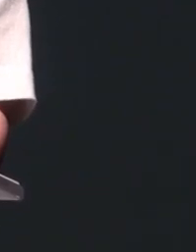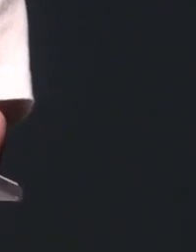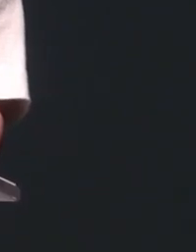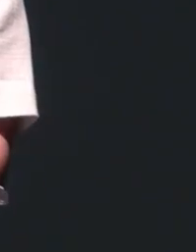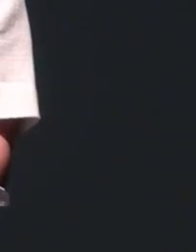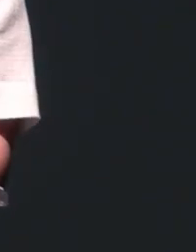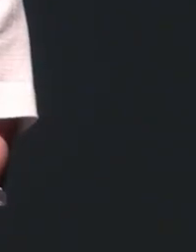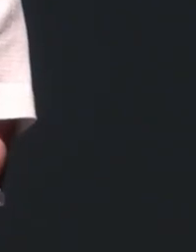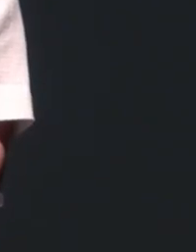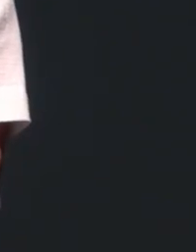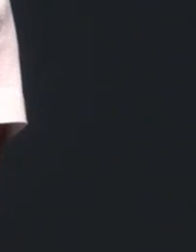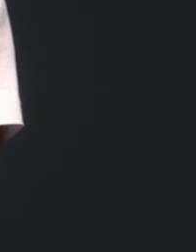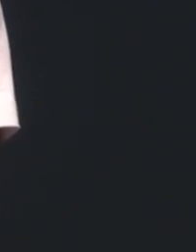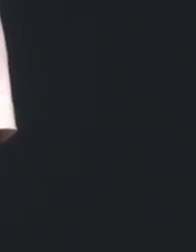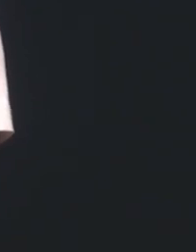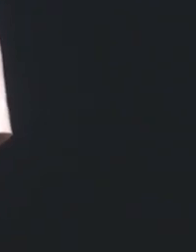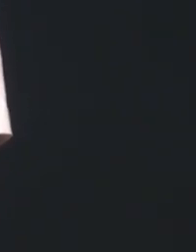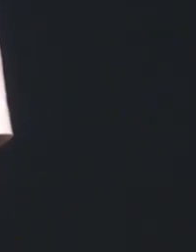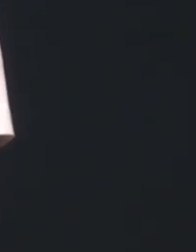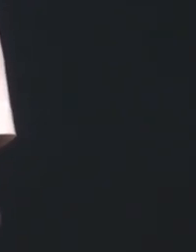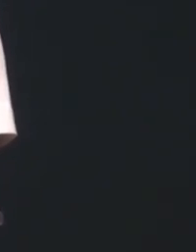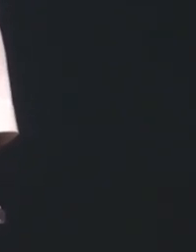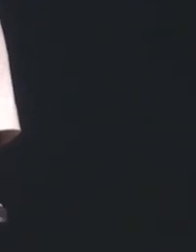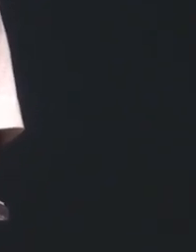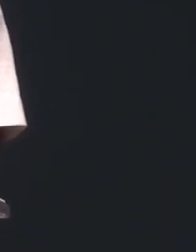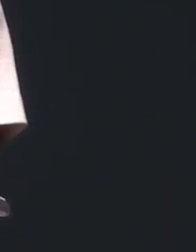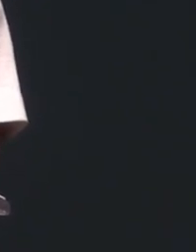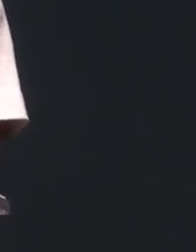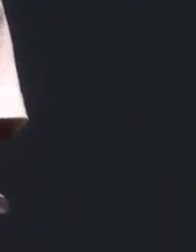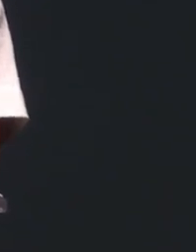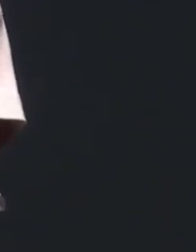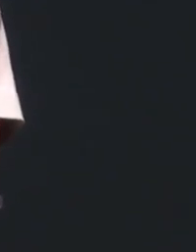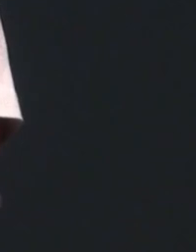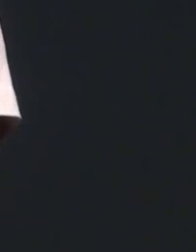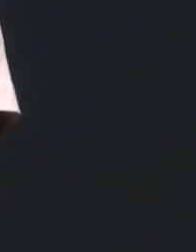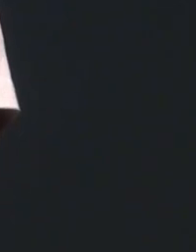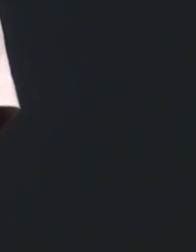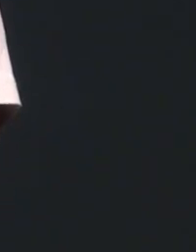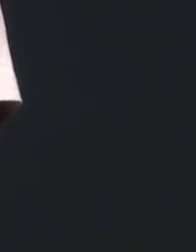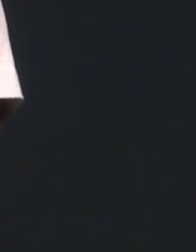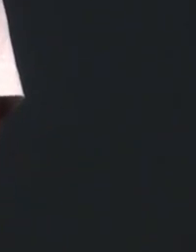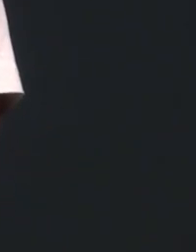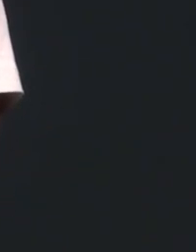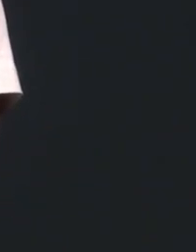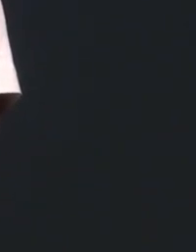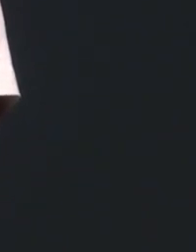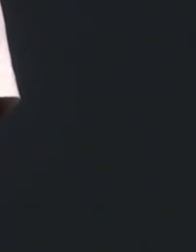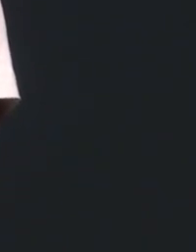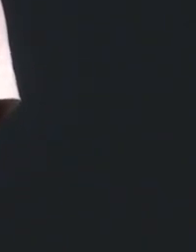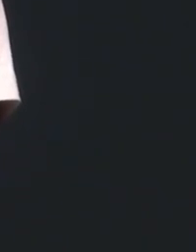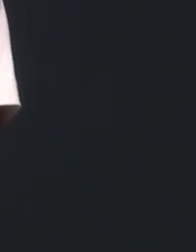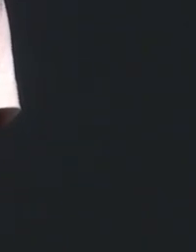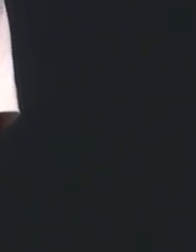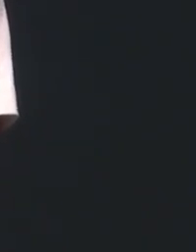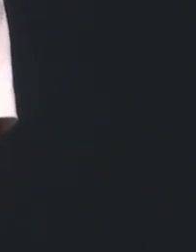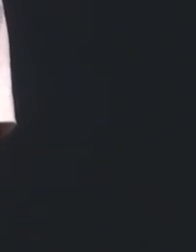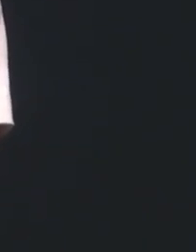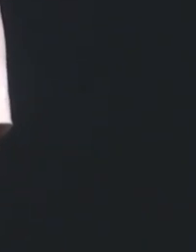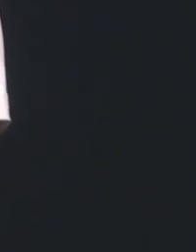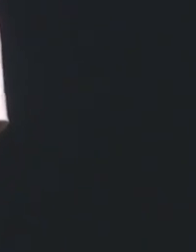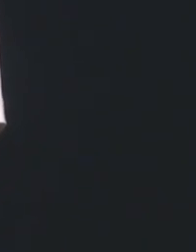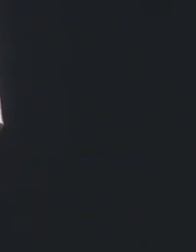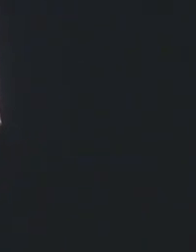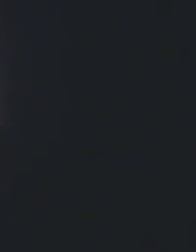날입니다. 새로운 패러다임의 전환을 가져온 사회복지의 날인 만큼 언제나 시대적 화두로